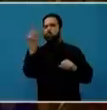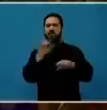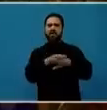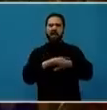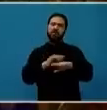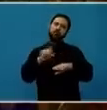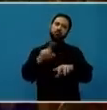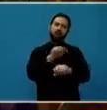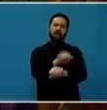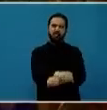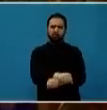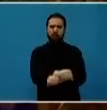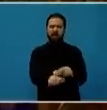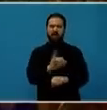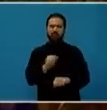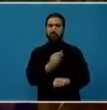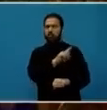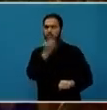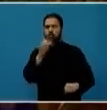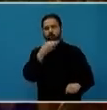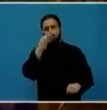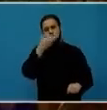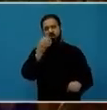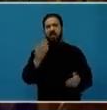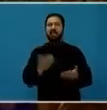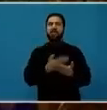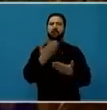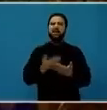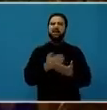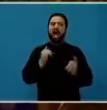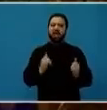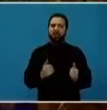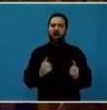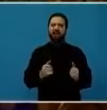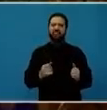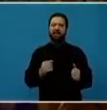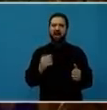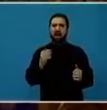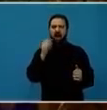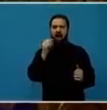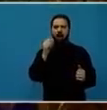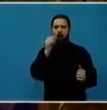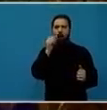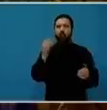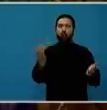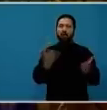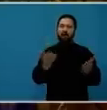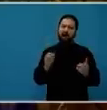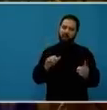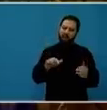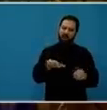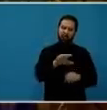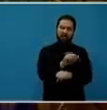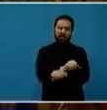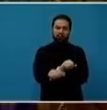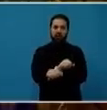la închisoare și nu spune în pilda aceasta că cel care este dus la închisoare strigă către